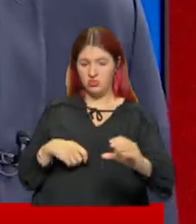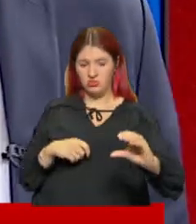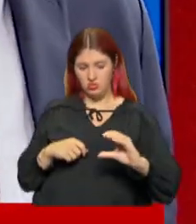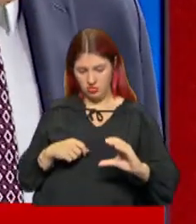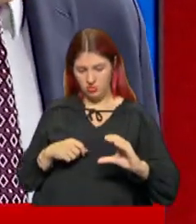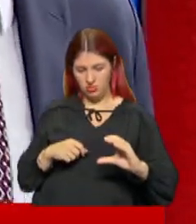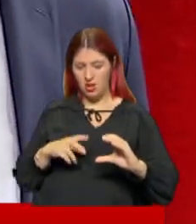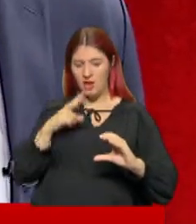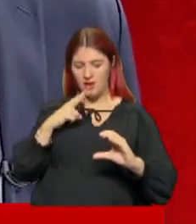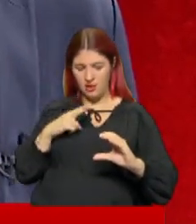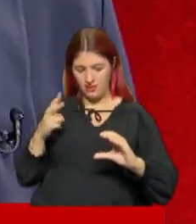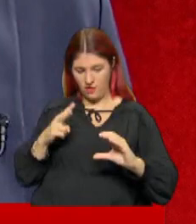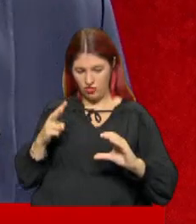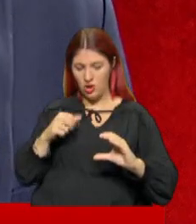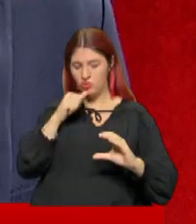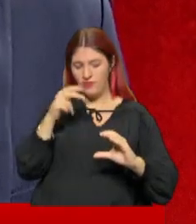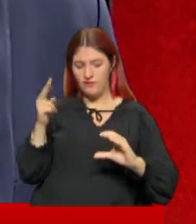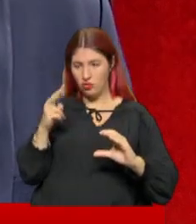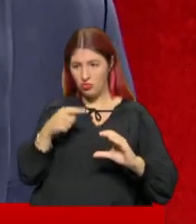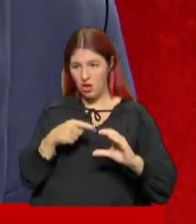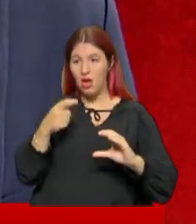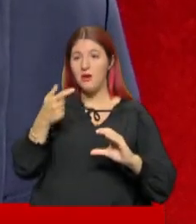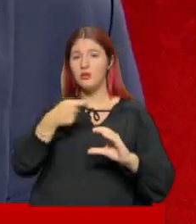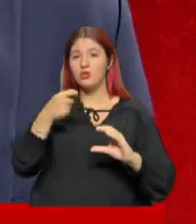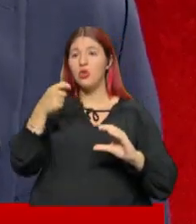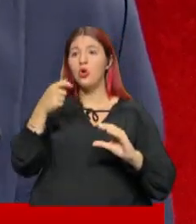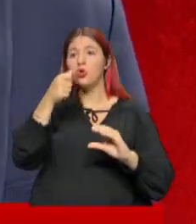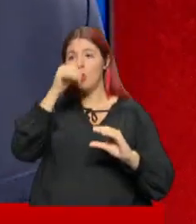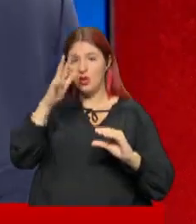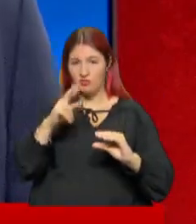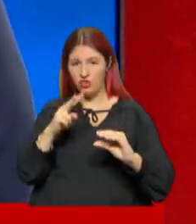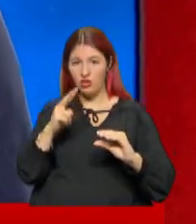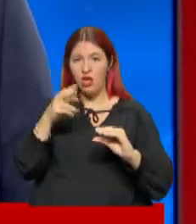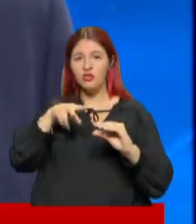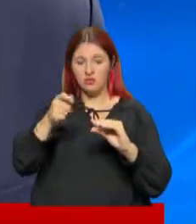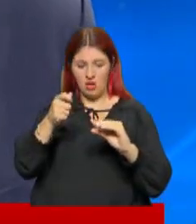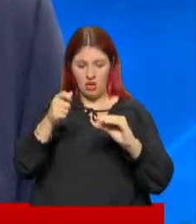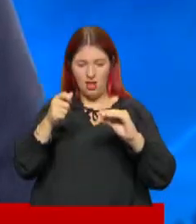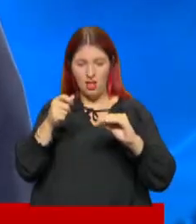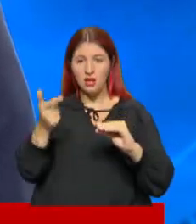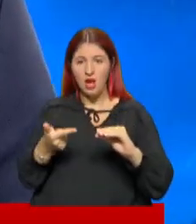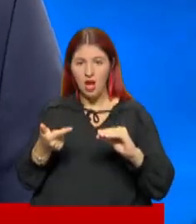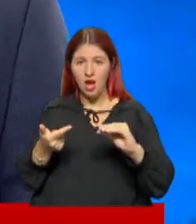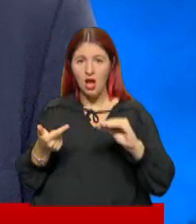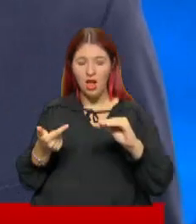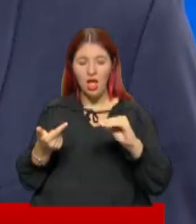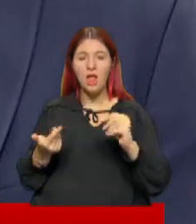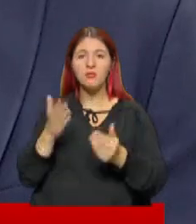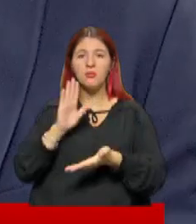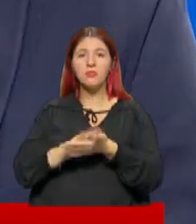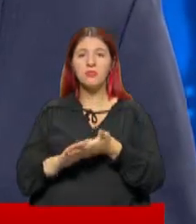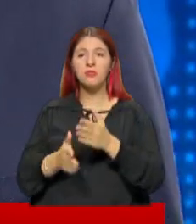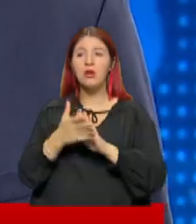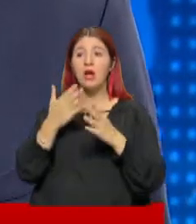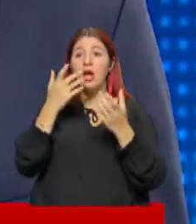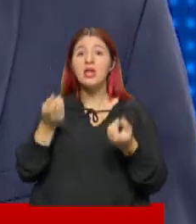alıyorsunuz, elektrik faturası, su faturası, doğalgaz faturası, işte yol parası, kira karşılayamıyorsunuz bile.